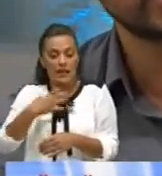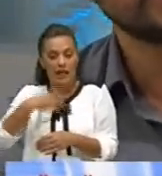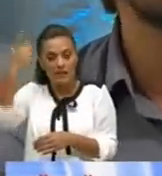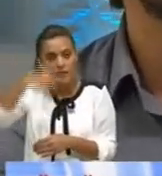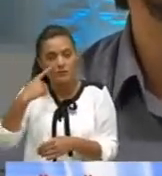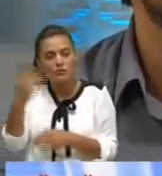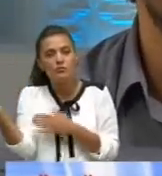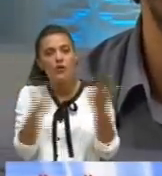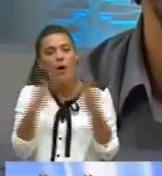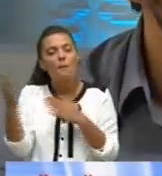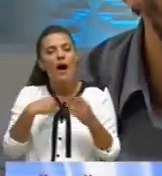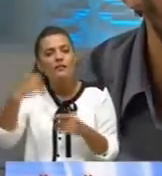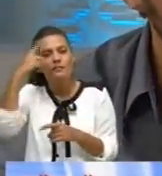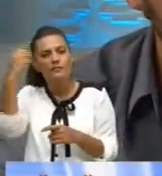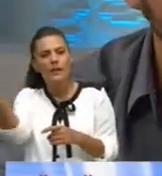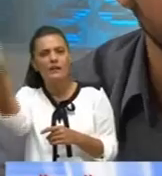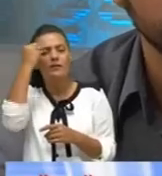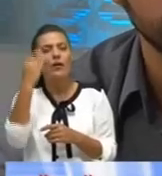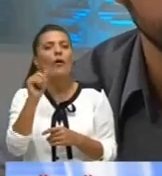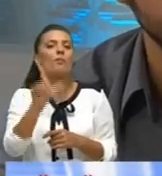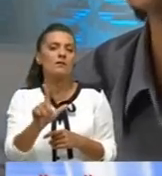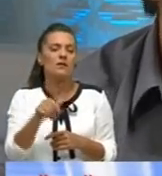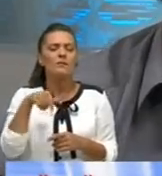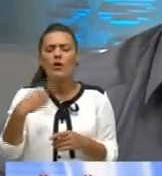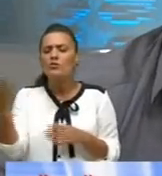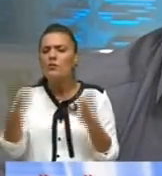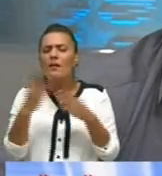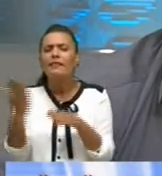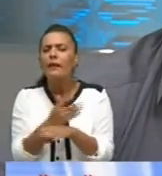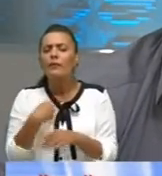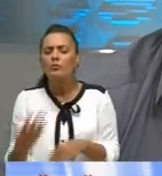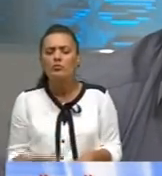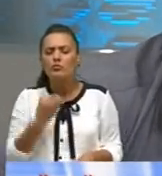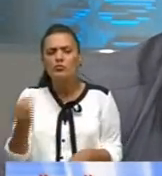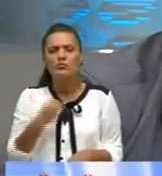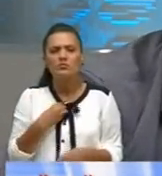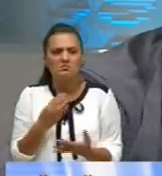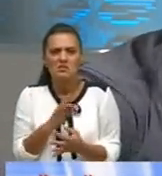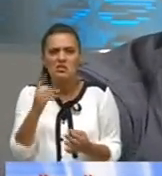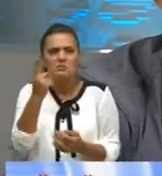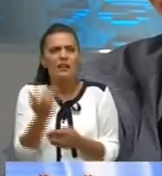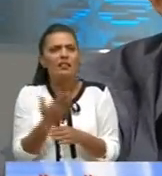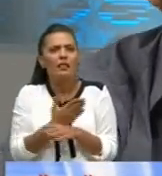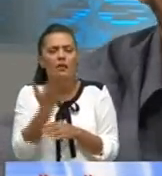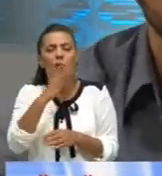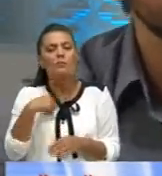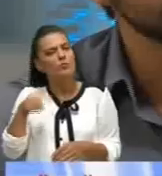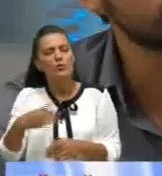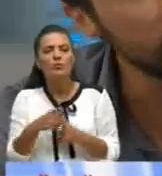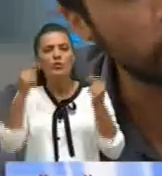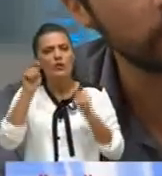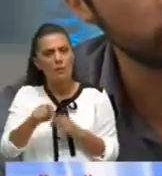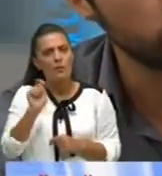bir sonbahar tanımı yapması lazım. Sonbahar neden bizi mutsuz ve üzüntülü kılsın? Hı-hı. Hiçbir gerekçesi yokken biz bunu daha keyifli hale